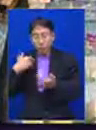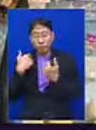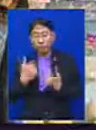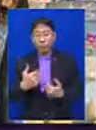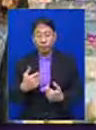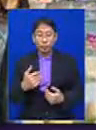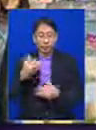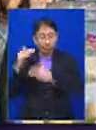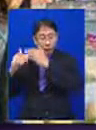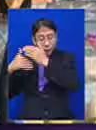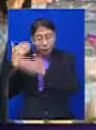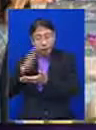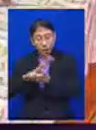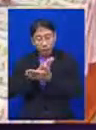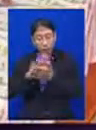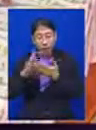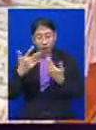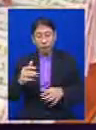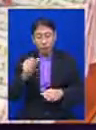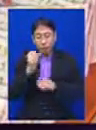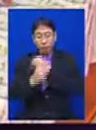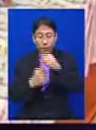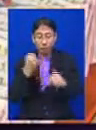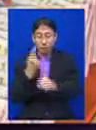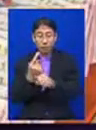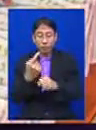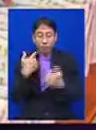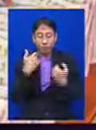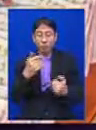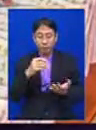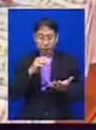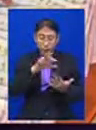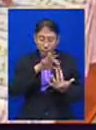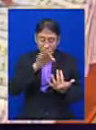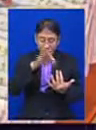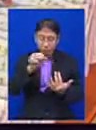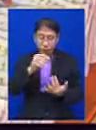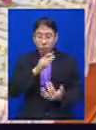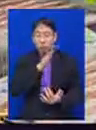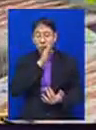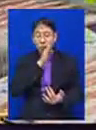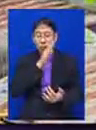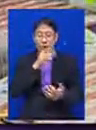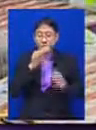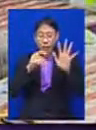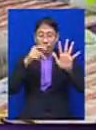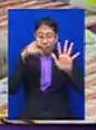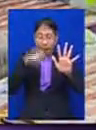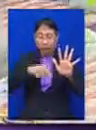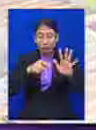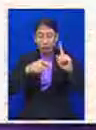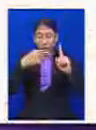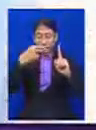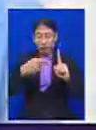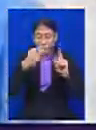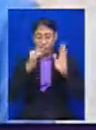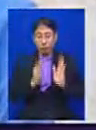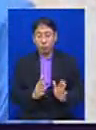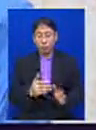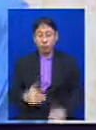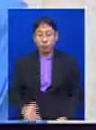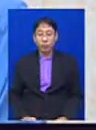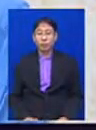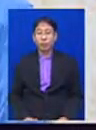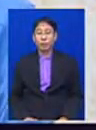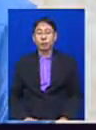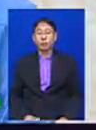ากมีการพัฒนาแล้วเสร็จภายในระยะเวลา1ปีจะสามารถคัดกรองผู้ค้าตัวปลอมได้ 5,000 ถึง 10,000 ราย วิธีง่ายอีกอันนึง